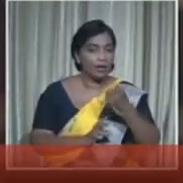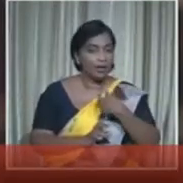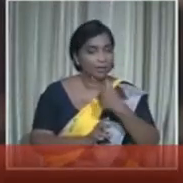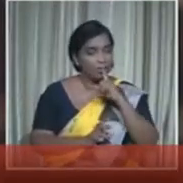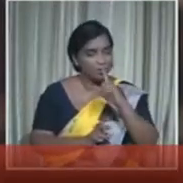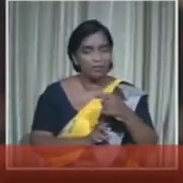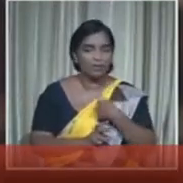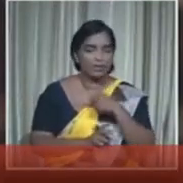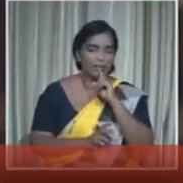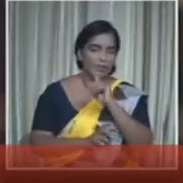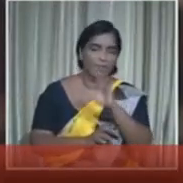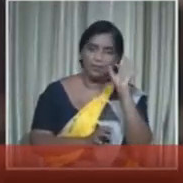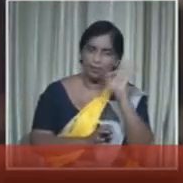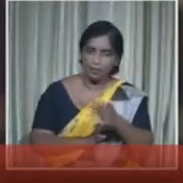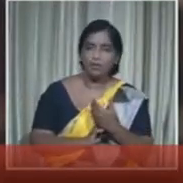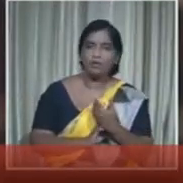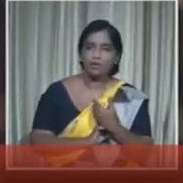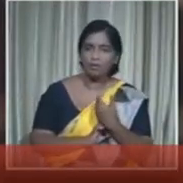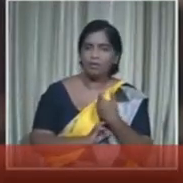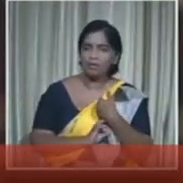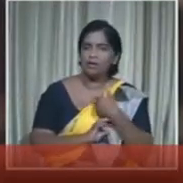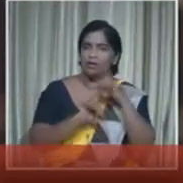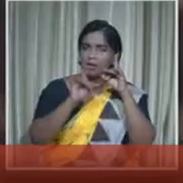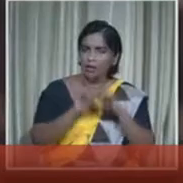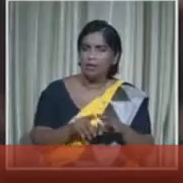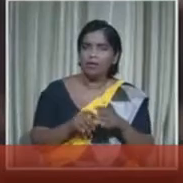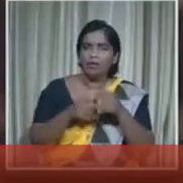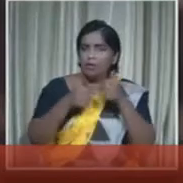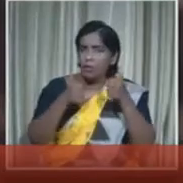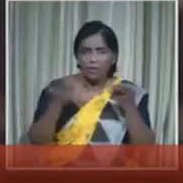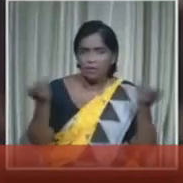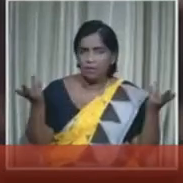ගියේ නැහැ. ඉතින් අපි ඇයි එහෙම එක හොඳ දෙයක් නෙමෙයිද?